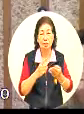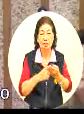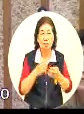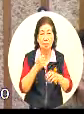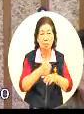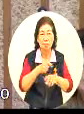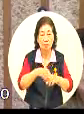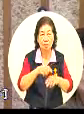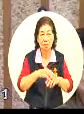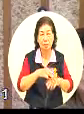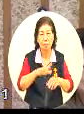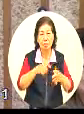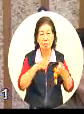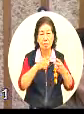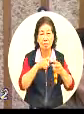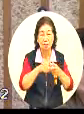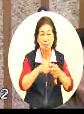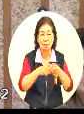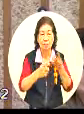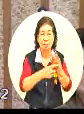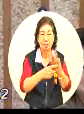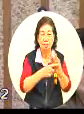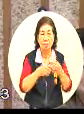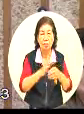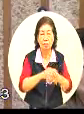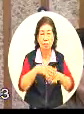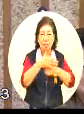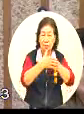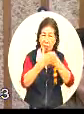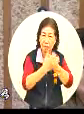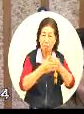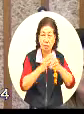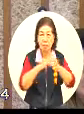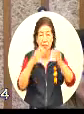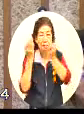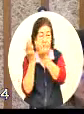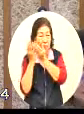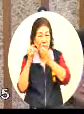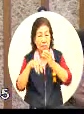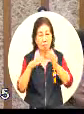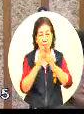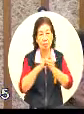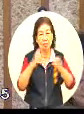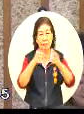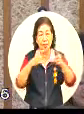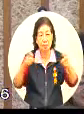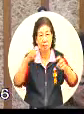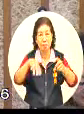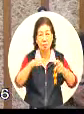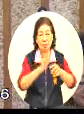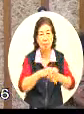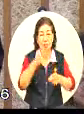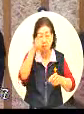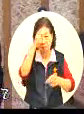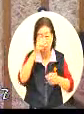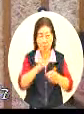是工业遗址的再利用，保障岩是旧聚落再活化。不过，他们跟黄埔新村的案例完全不同。